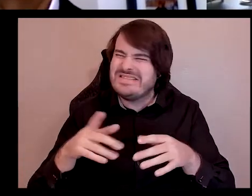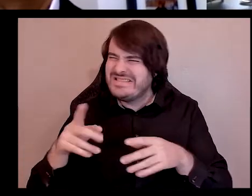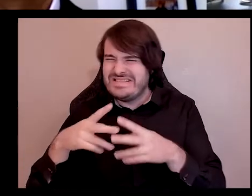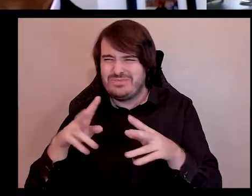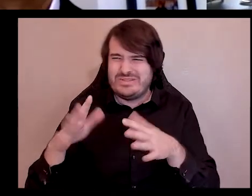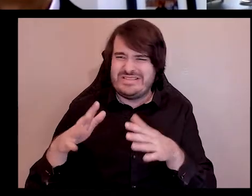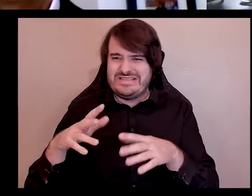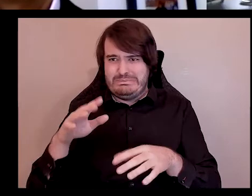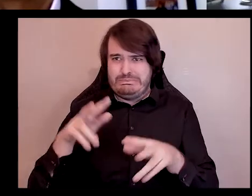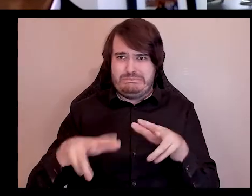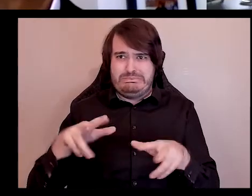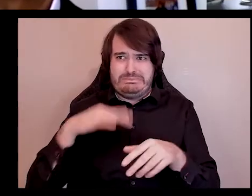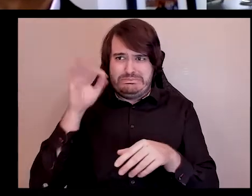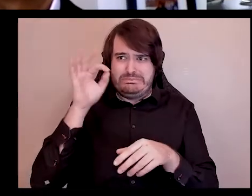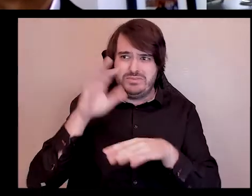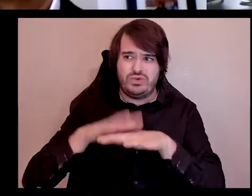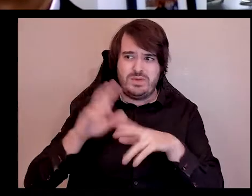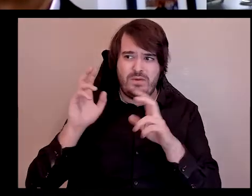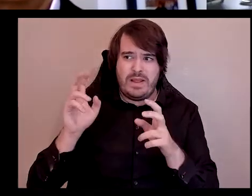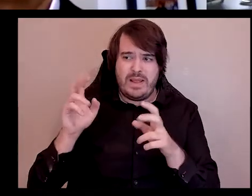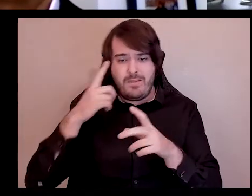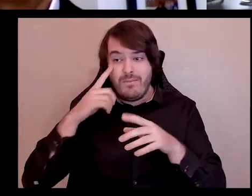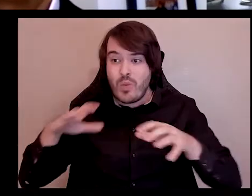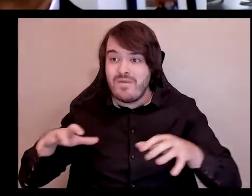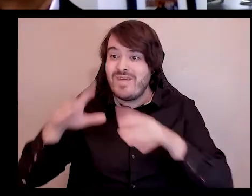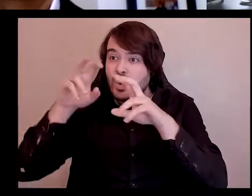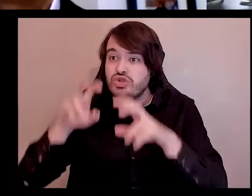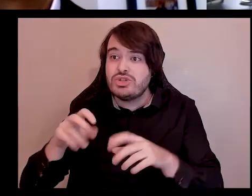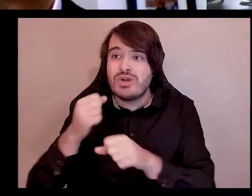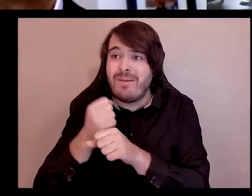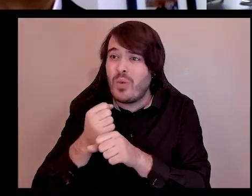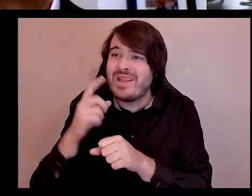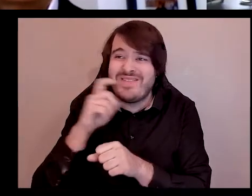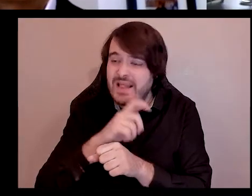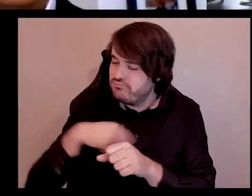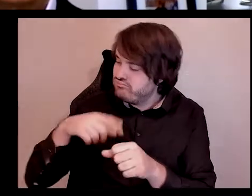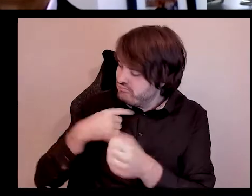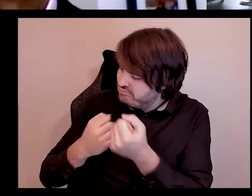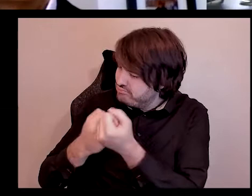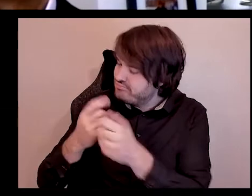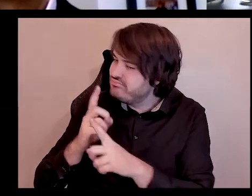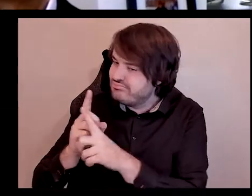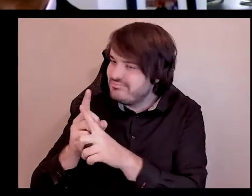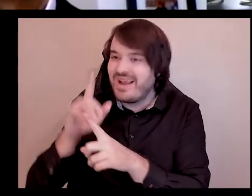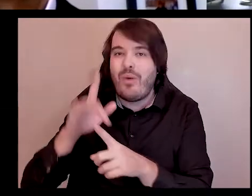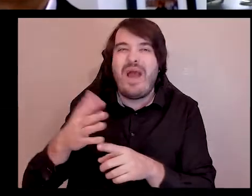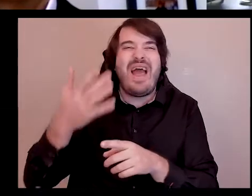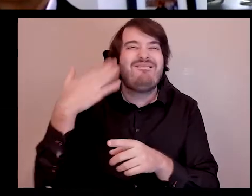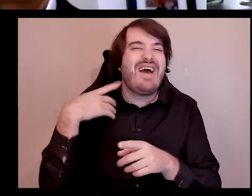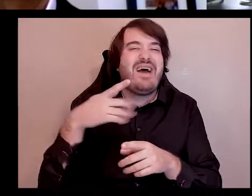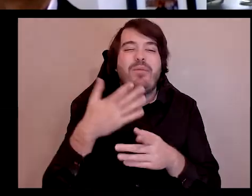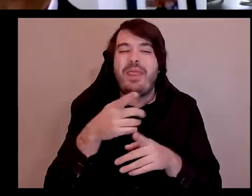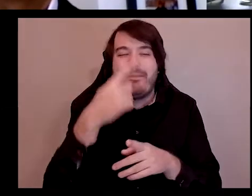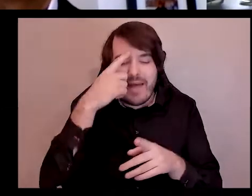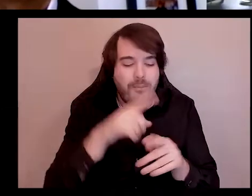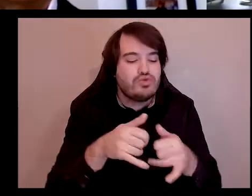qui sont pas familiers avec l'utilisation de l'informatique pour faire la recherche d'emploi. Parce que ça ne